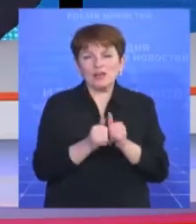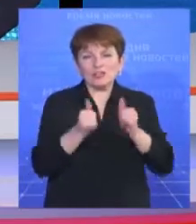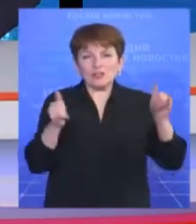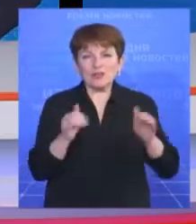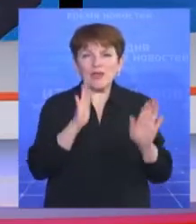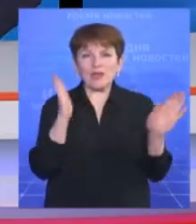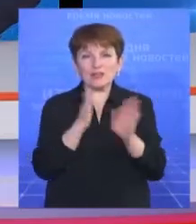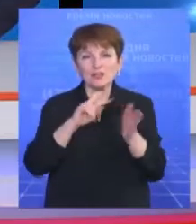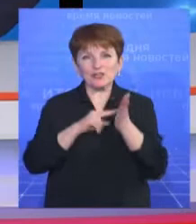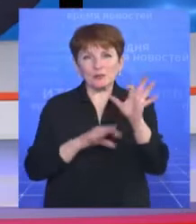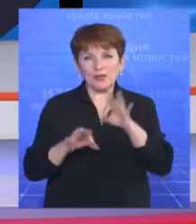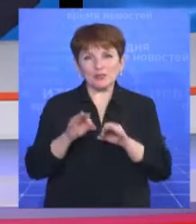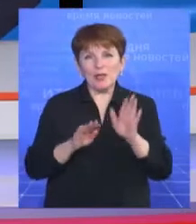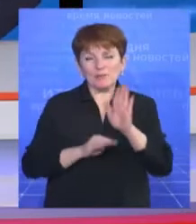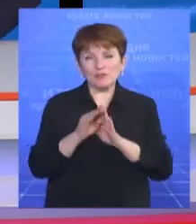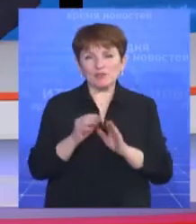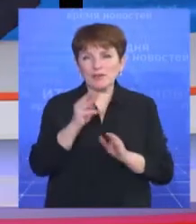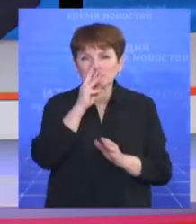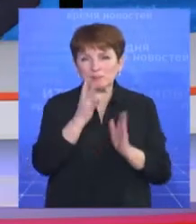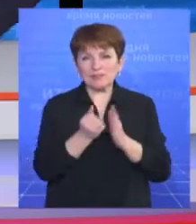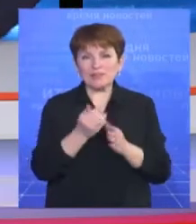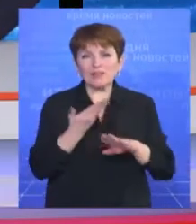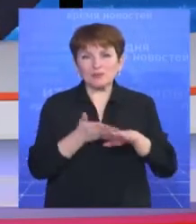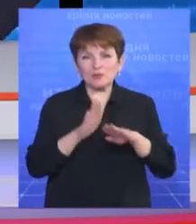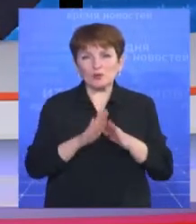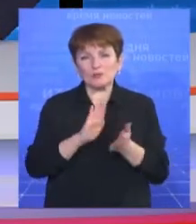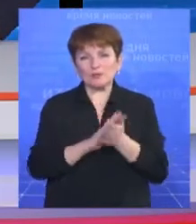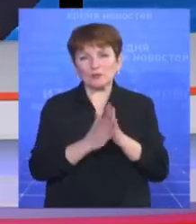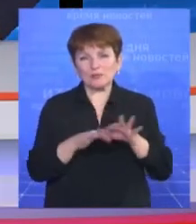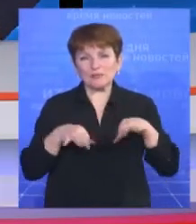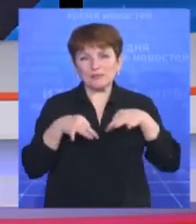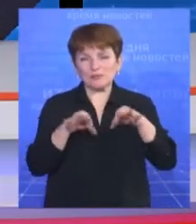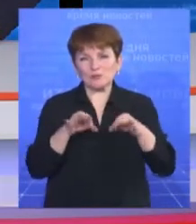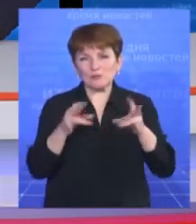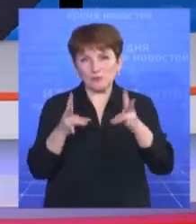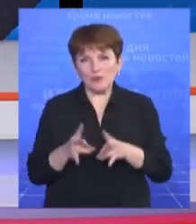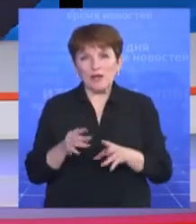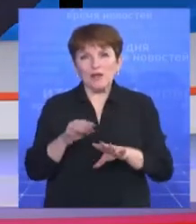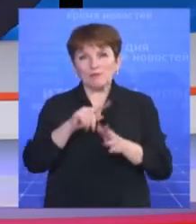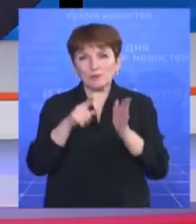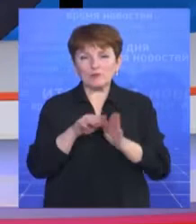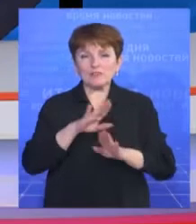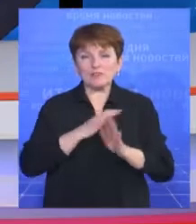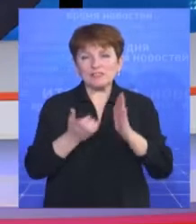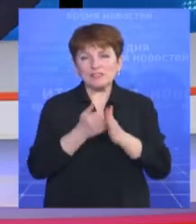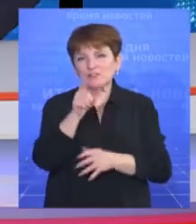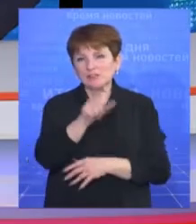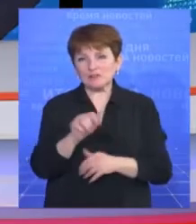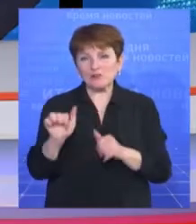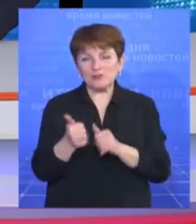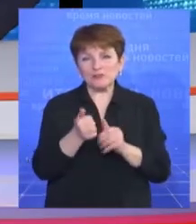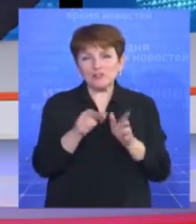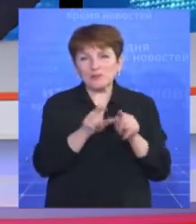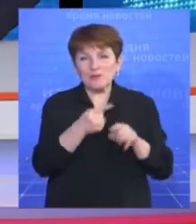расширение списка экологических проектов, повышение зарплат и напряженную ситуацию с ДТП. Вопросы смертности и дефицита кадров